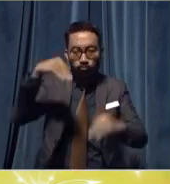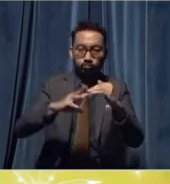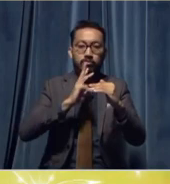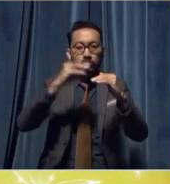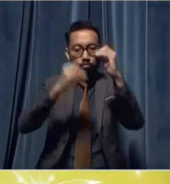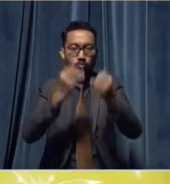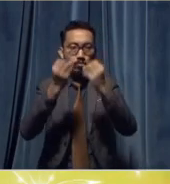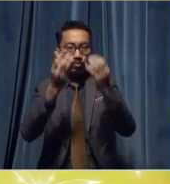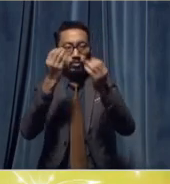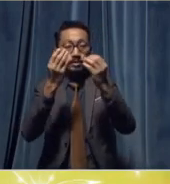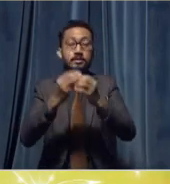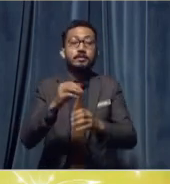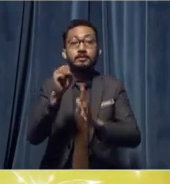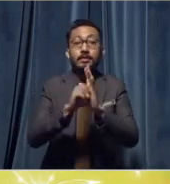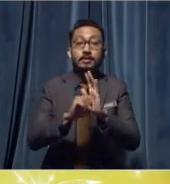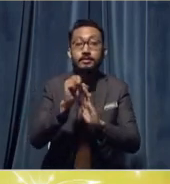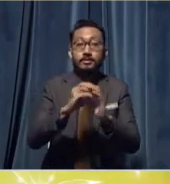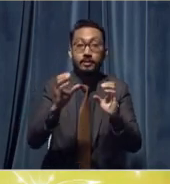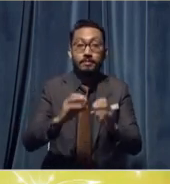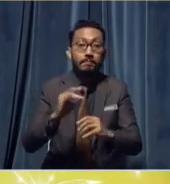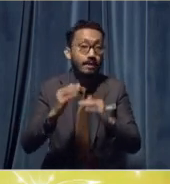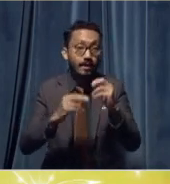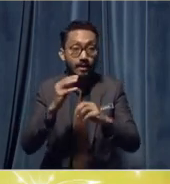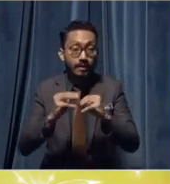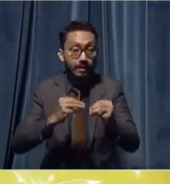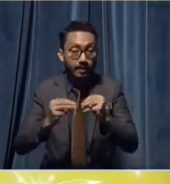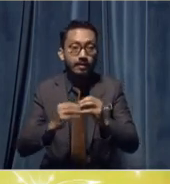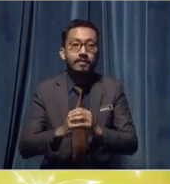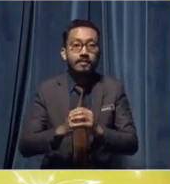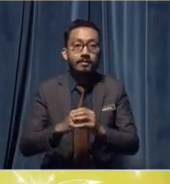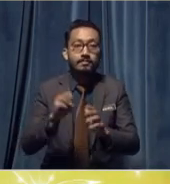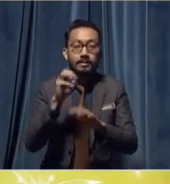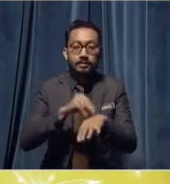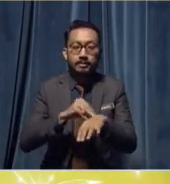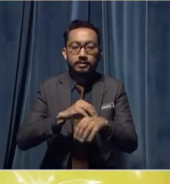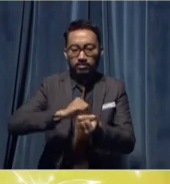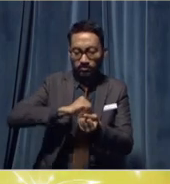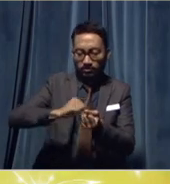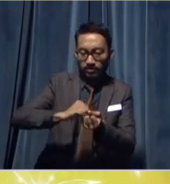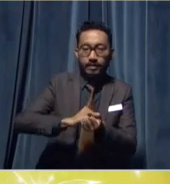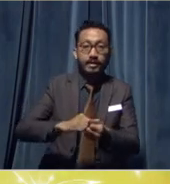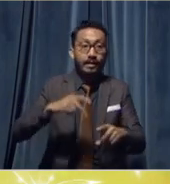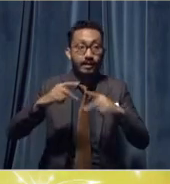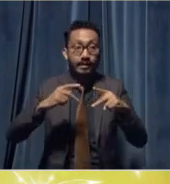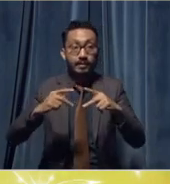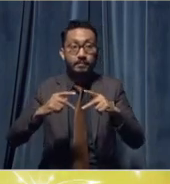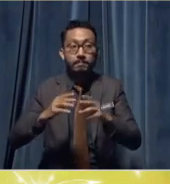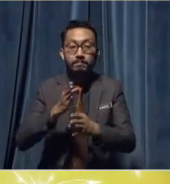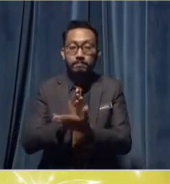Kocakkan air secara mekanikal semasa menyental kain akan